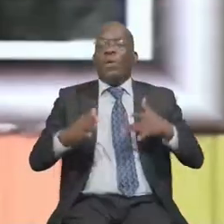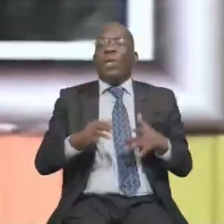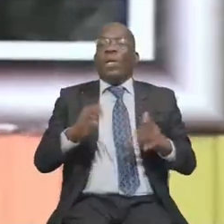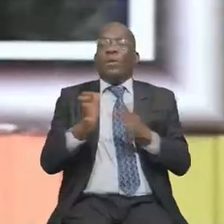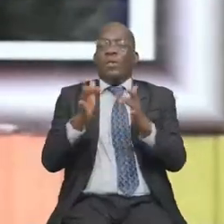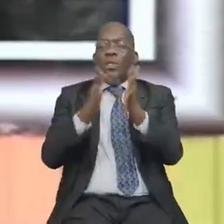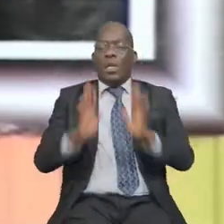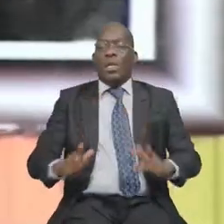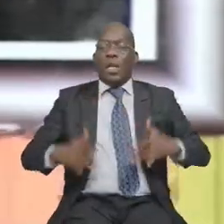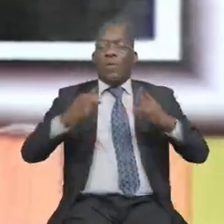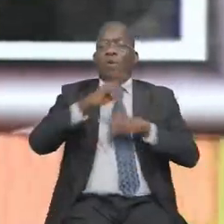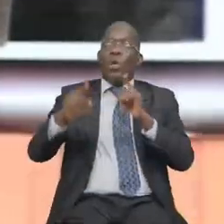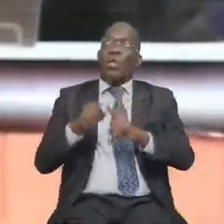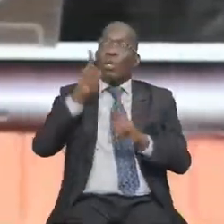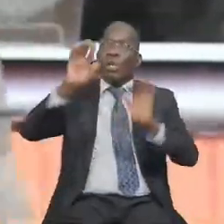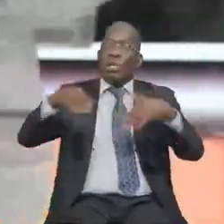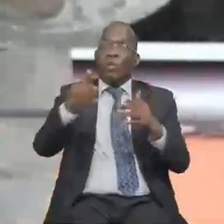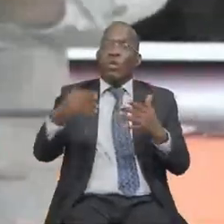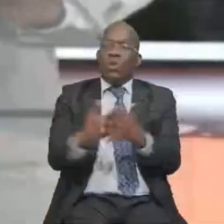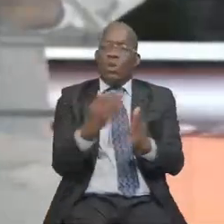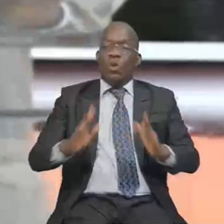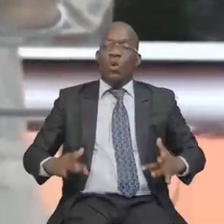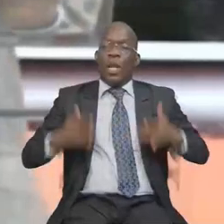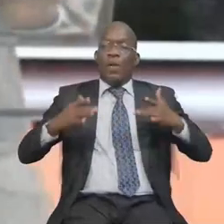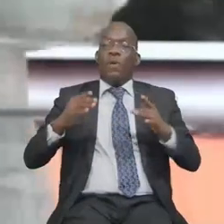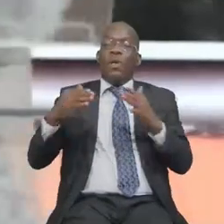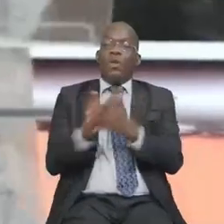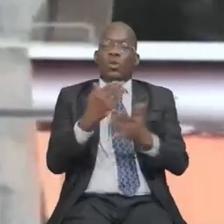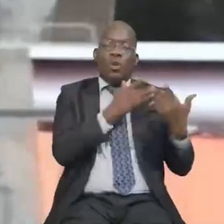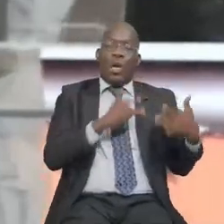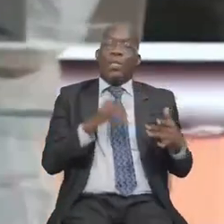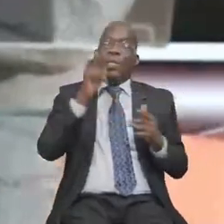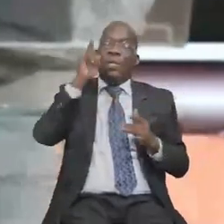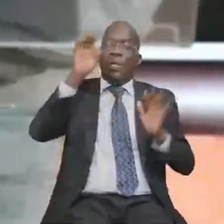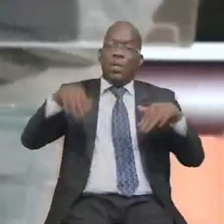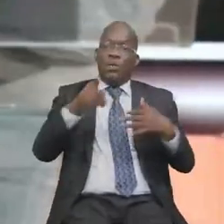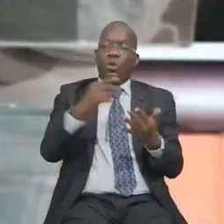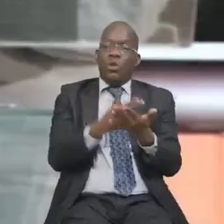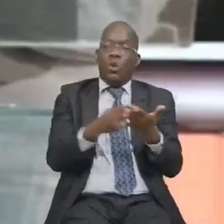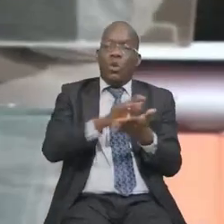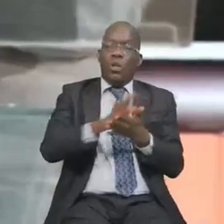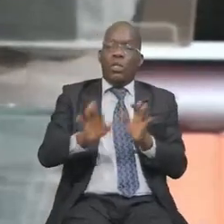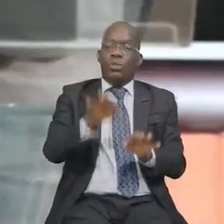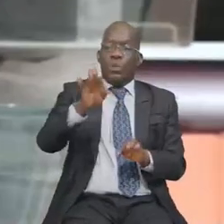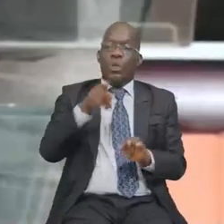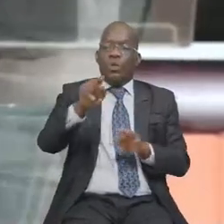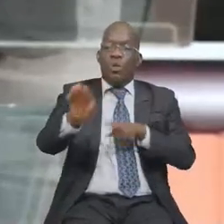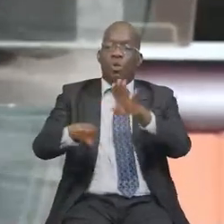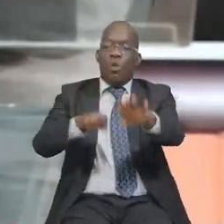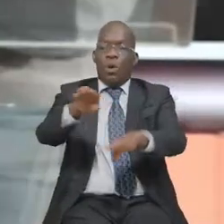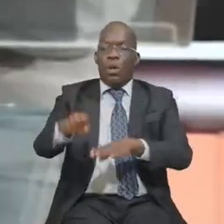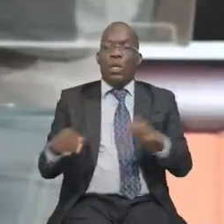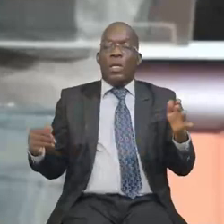esprit nouveau. Et il te donne le Saint-Esprit. Et tu avances. C'est comme si c'est